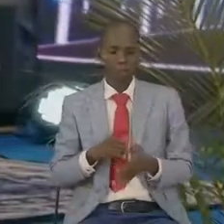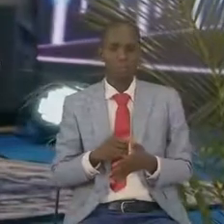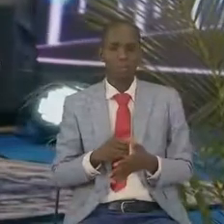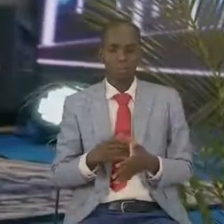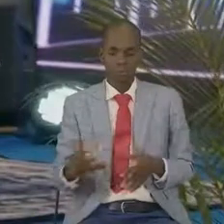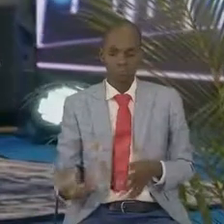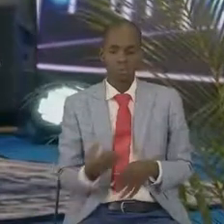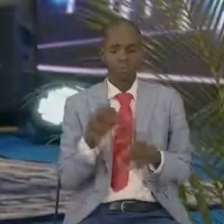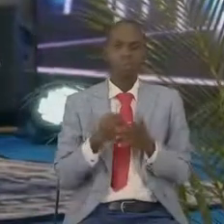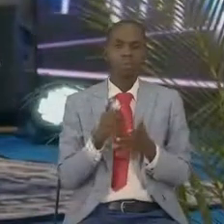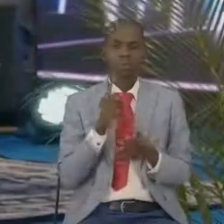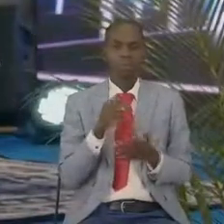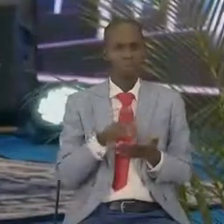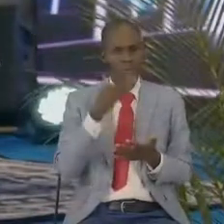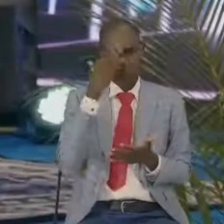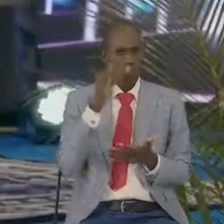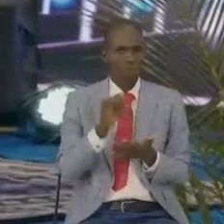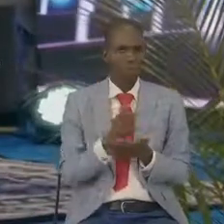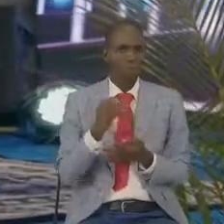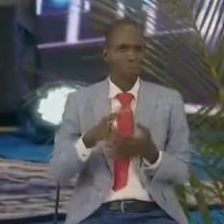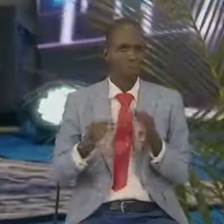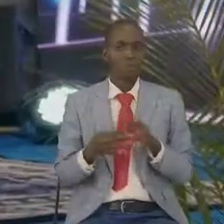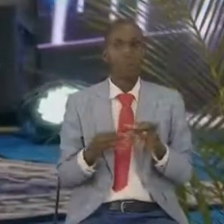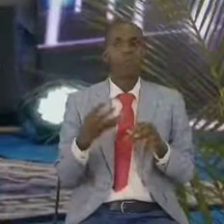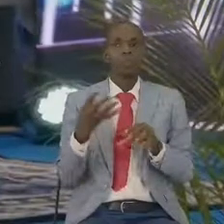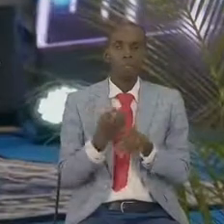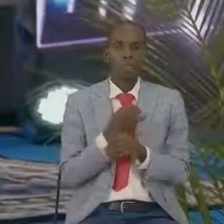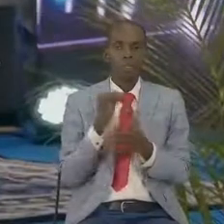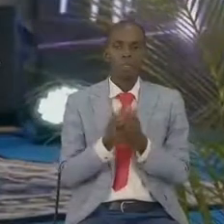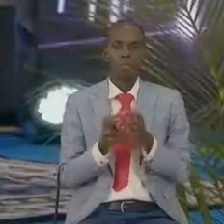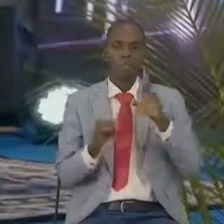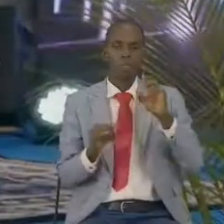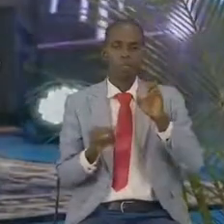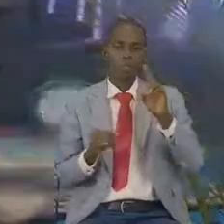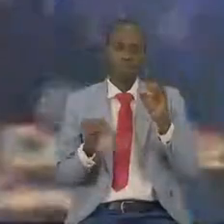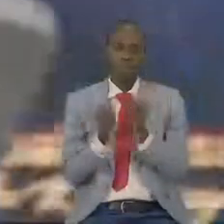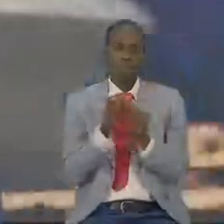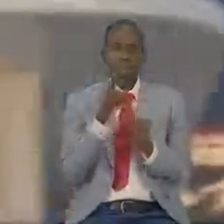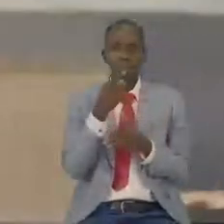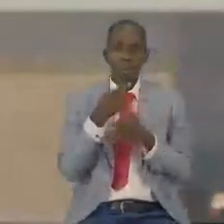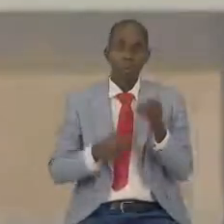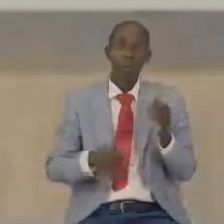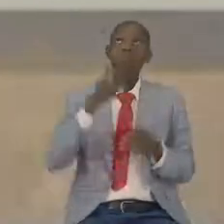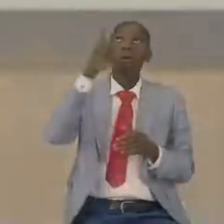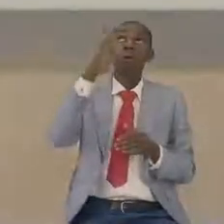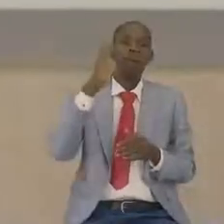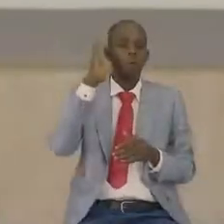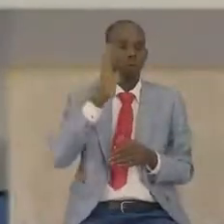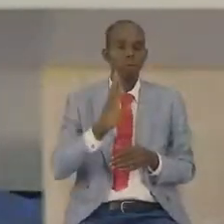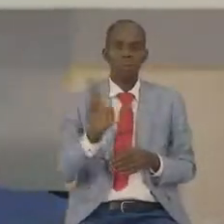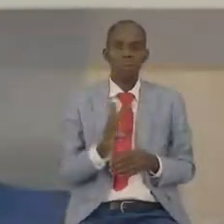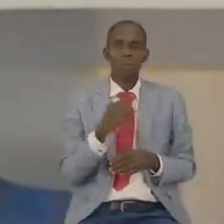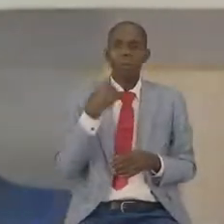ramasse ça encore. Prends cette verge que tu as, ce que Dieu va utiliser, celui que